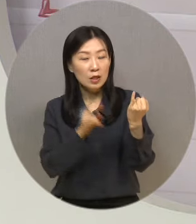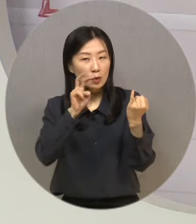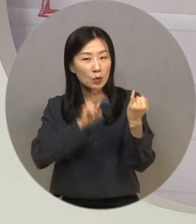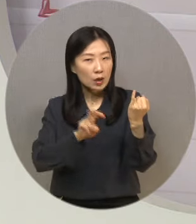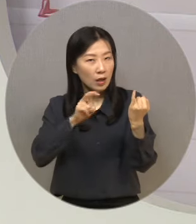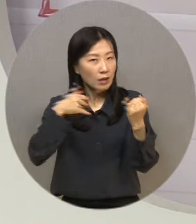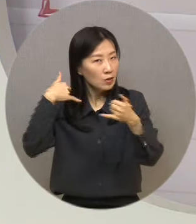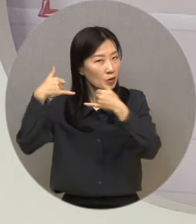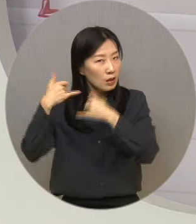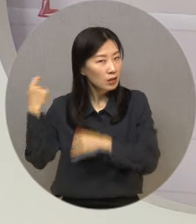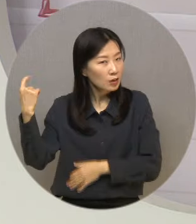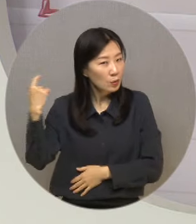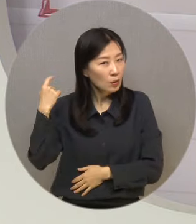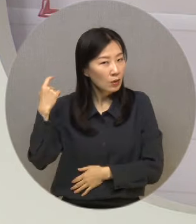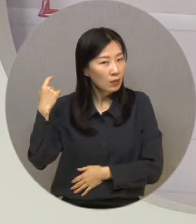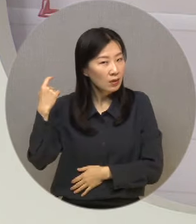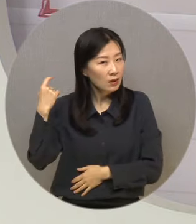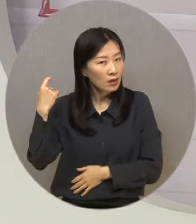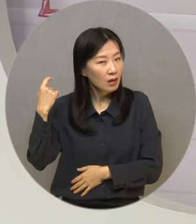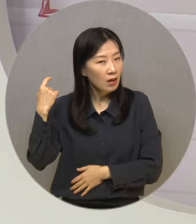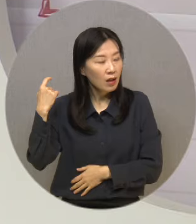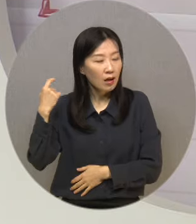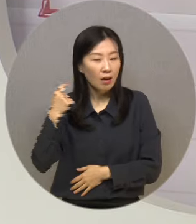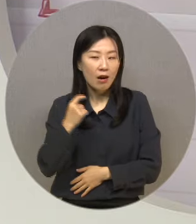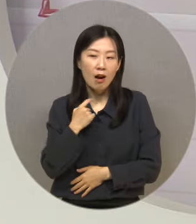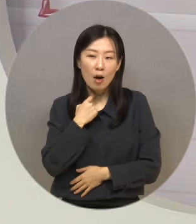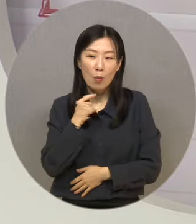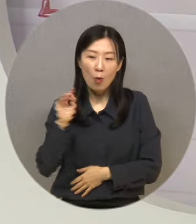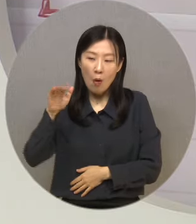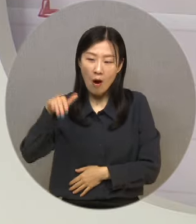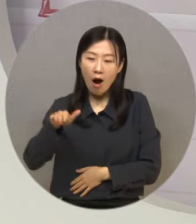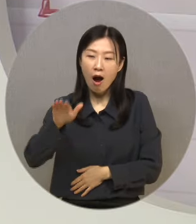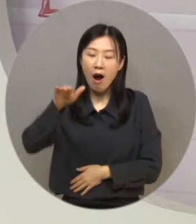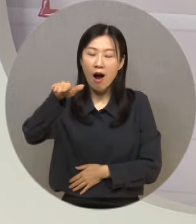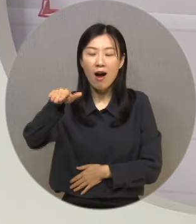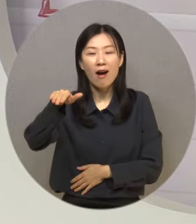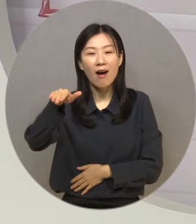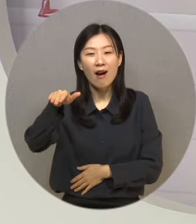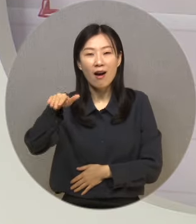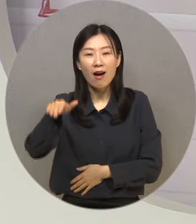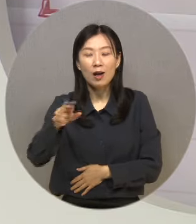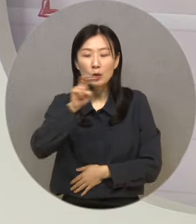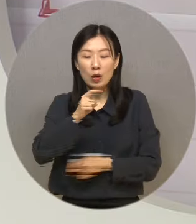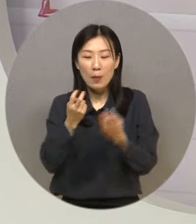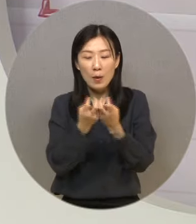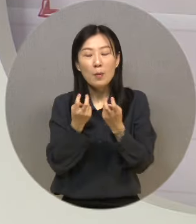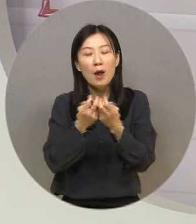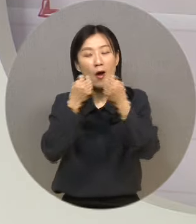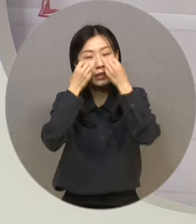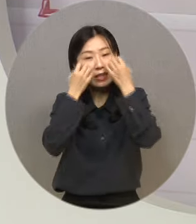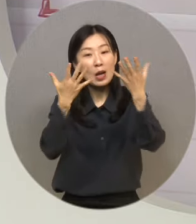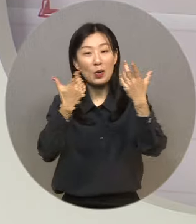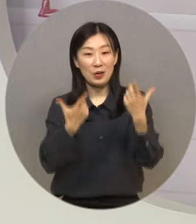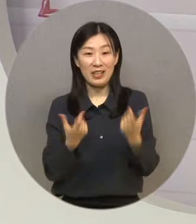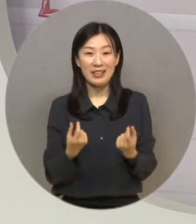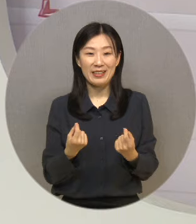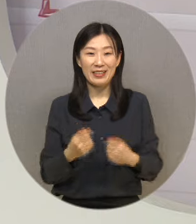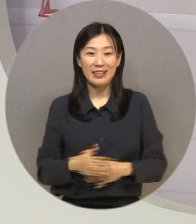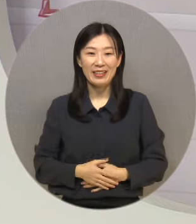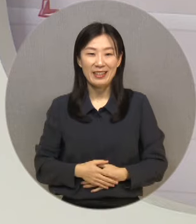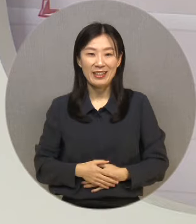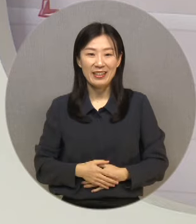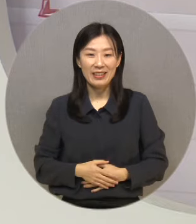거는 그 꽃기가 새로운 창법이에요. 네, 새로운 창법. 손마울 선생님을 저렇게 부르시는 분도 있구나. 그러니까